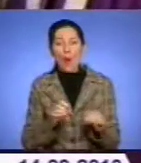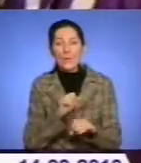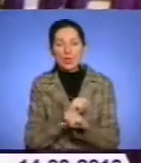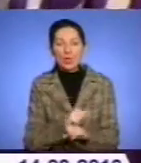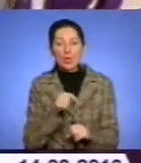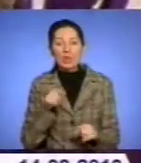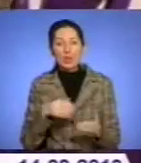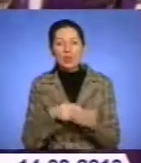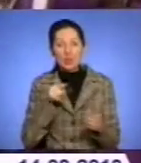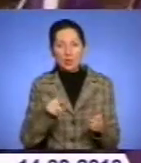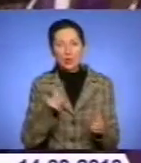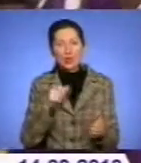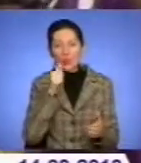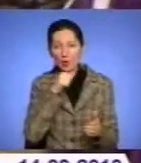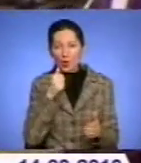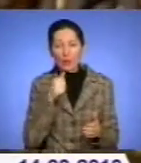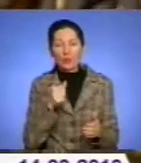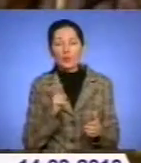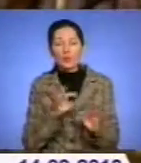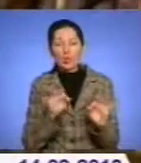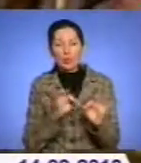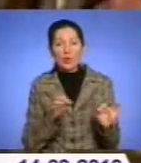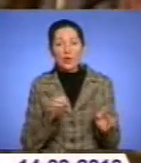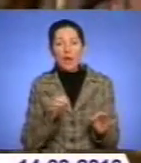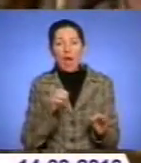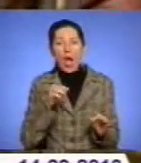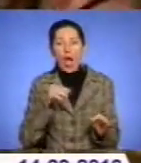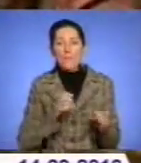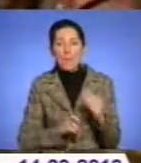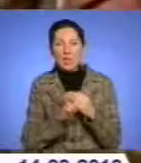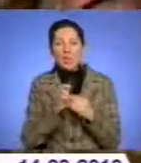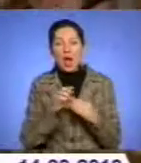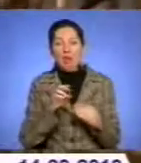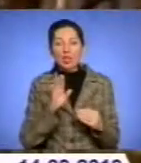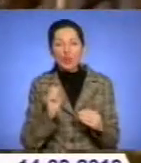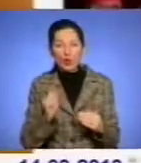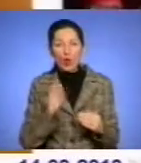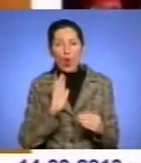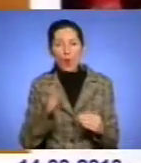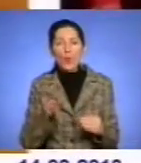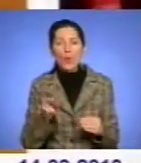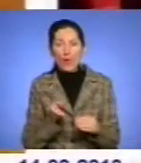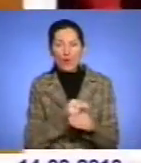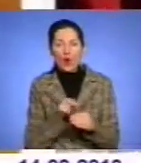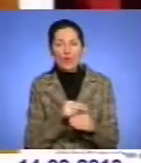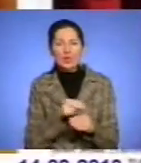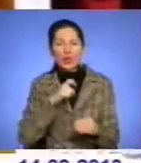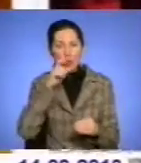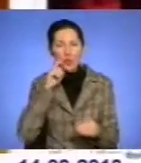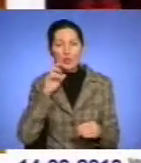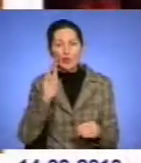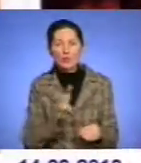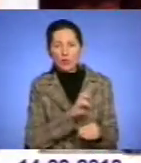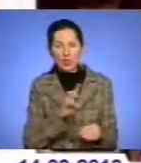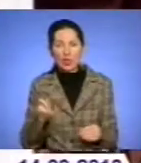Української греко-католицької церкви патріарх Святослав Шевчук, новообраний понтифік був вихованцем українського священника, уже покійного отця